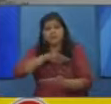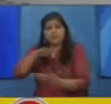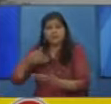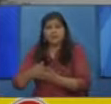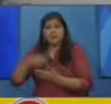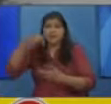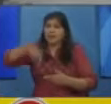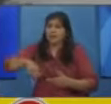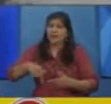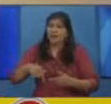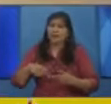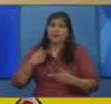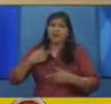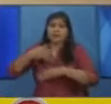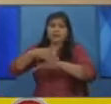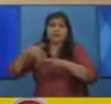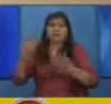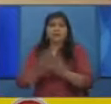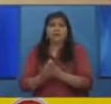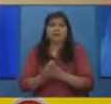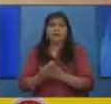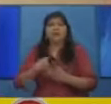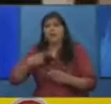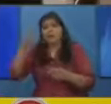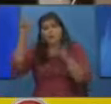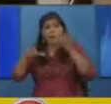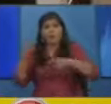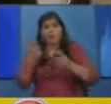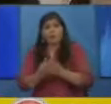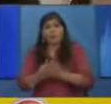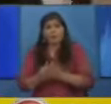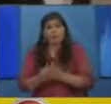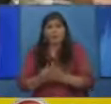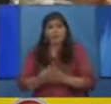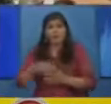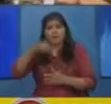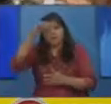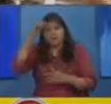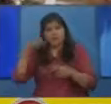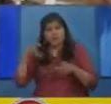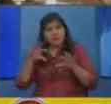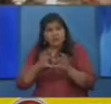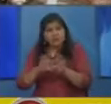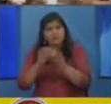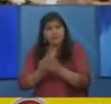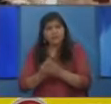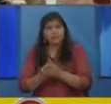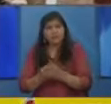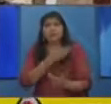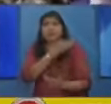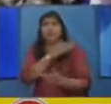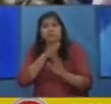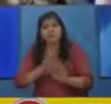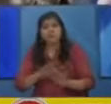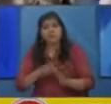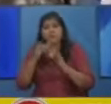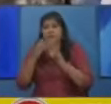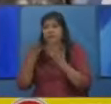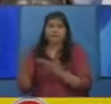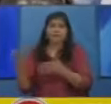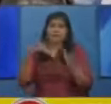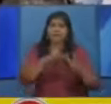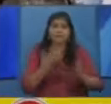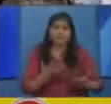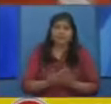आज सरहद पर है। हर वो व्यक्ति जो देश से जुड़ी किसी न किसी जिम्मेदारी की वजह से अपने घर पर नहीं